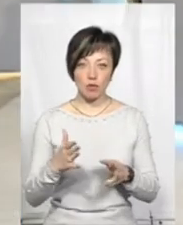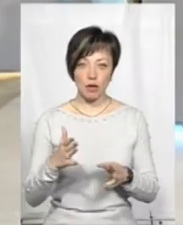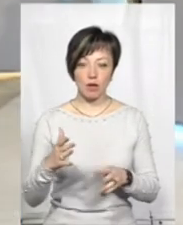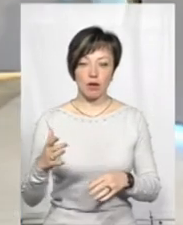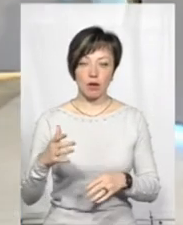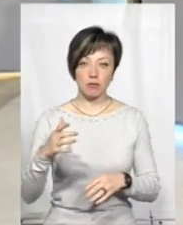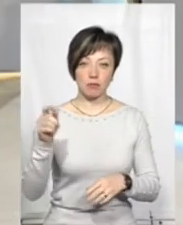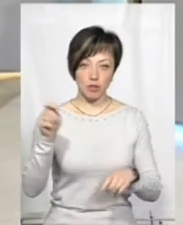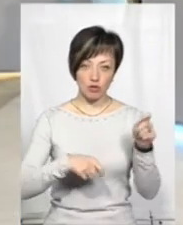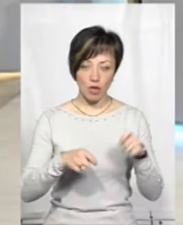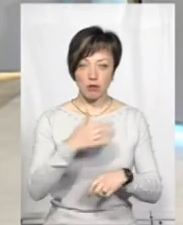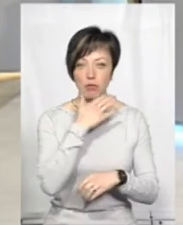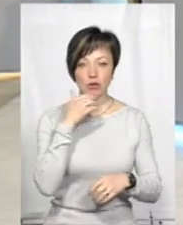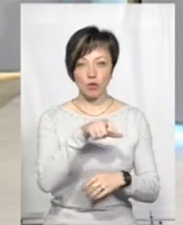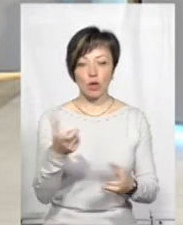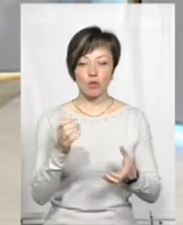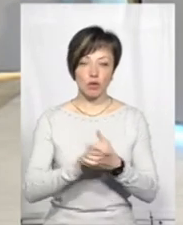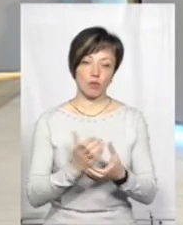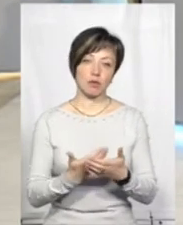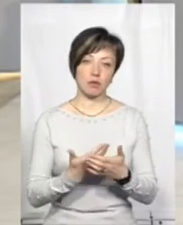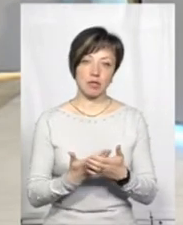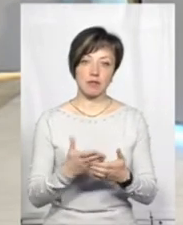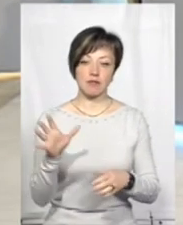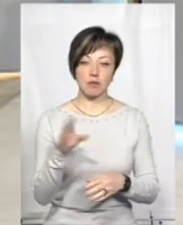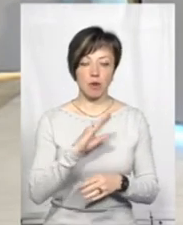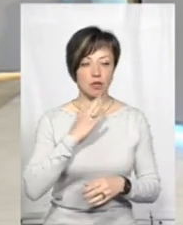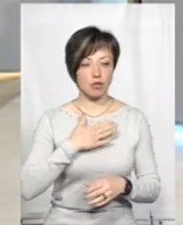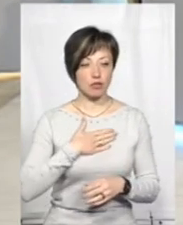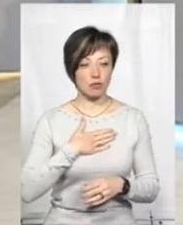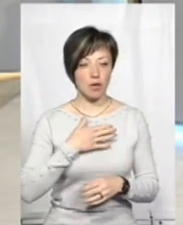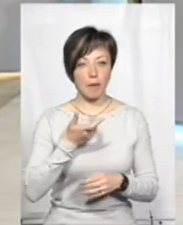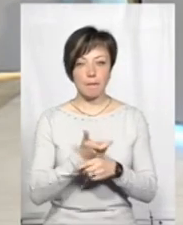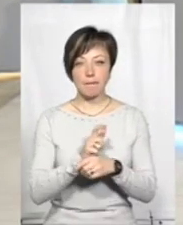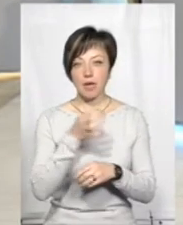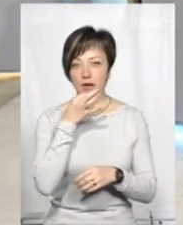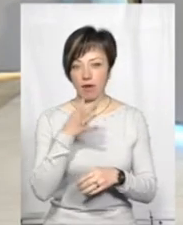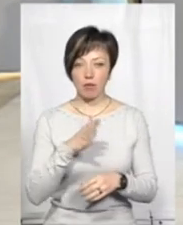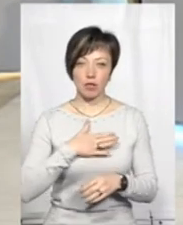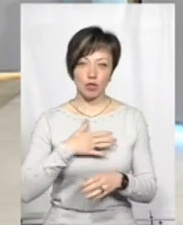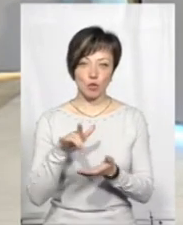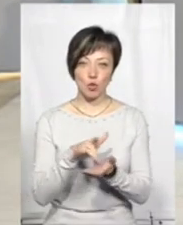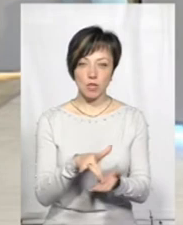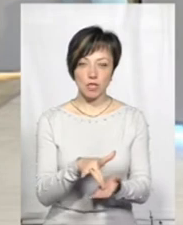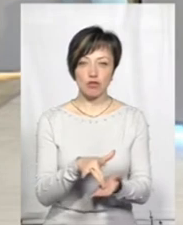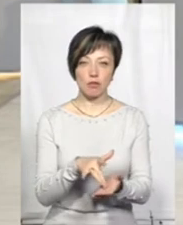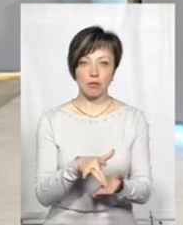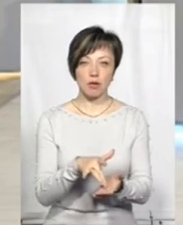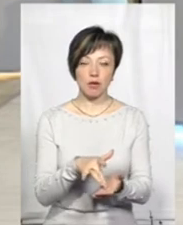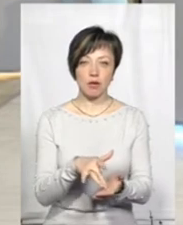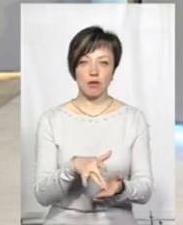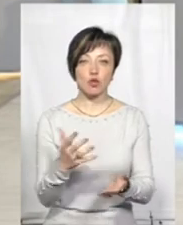велика кількість людей, ознайомитися, скажімо так, всіма нашими перевагами, всіма нашими туристичними, скажімо